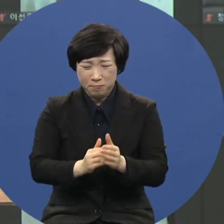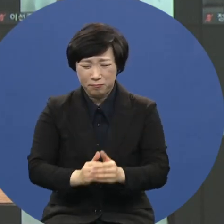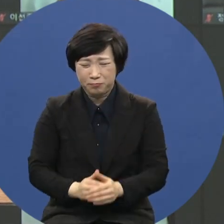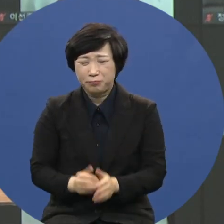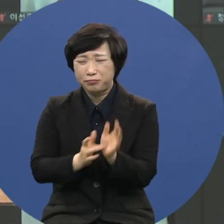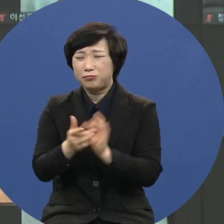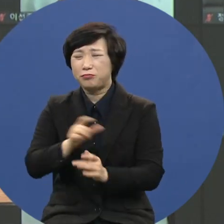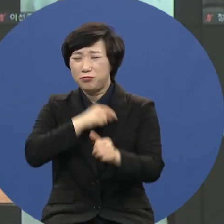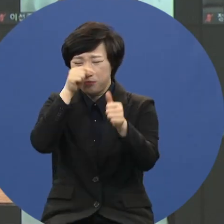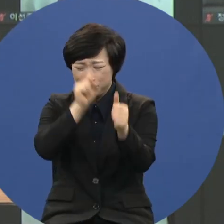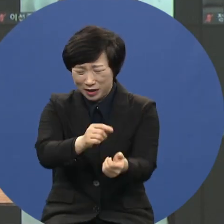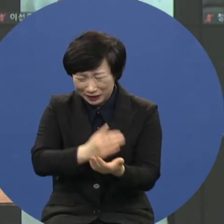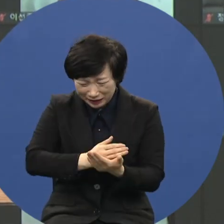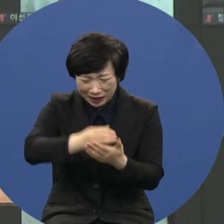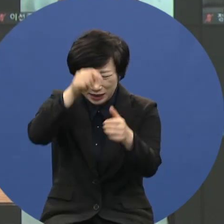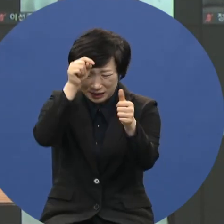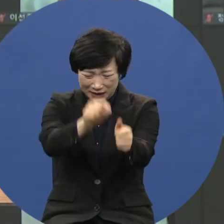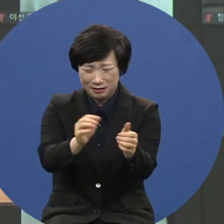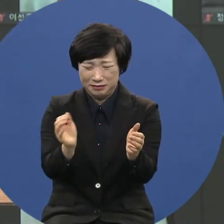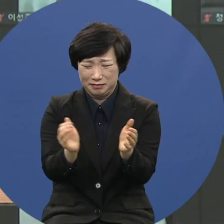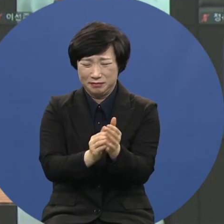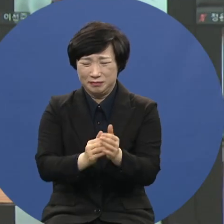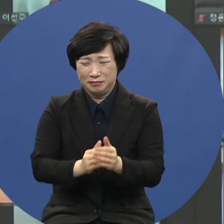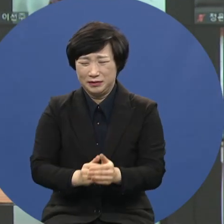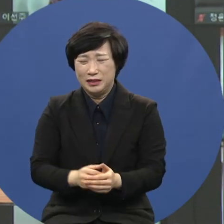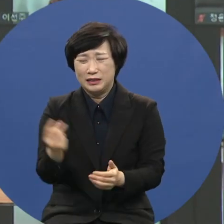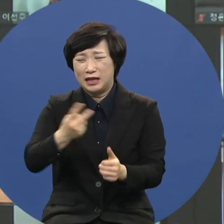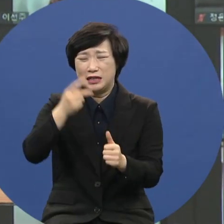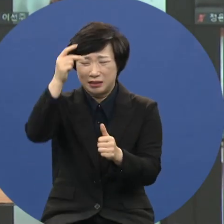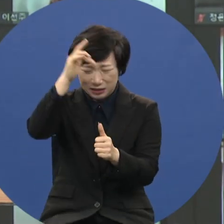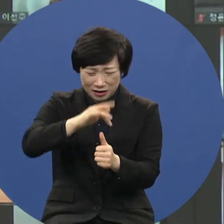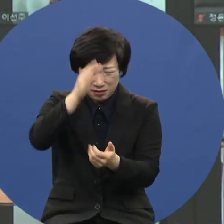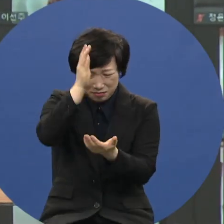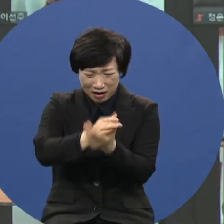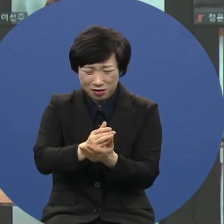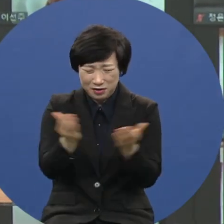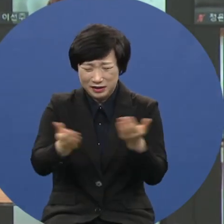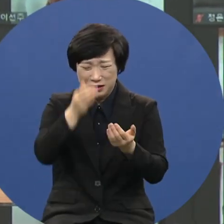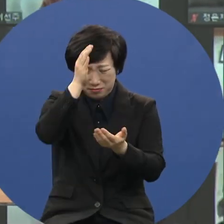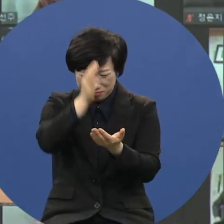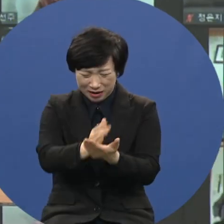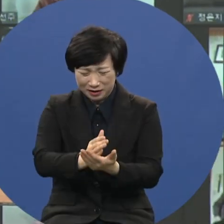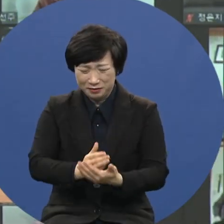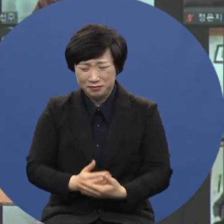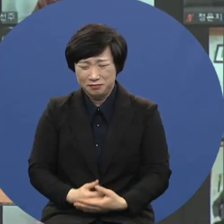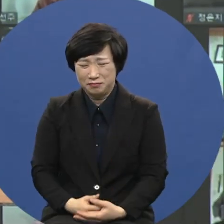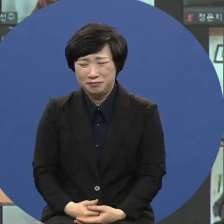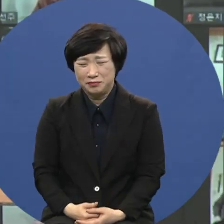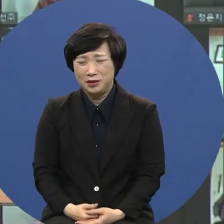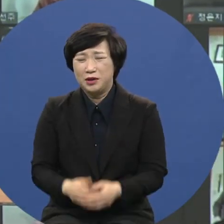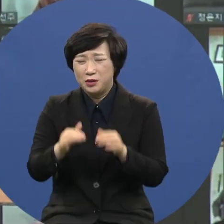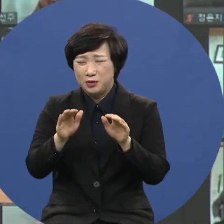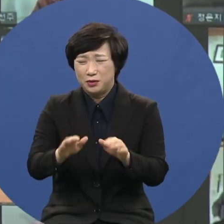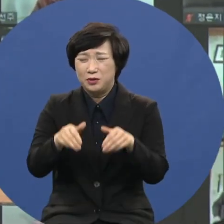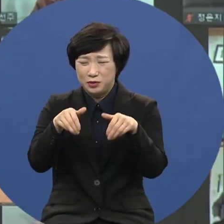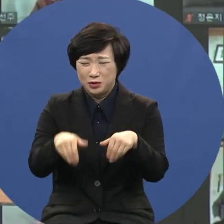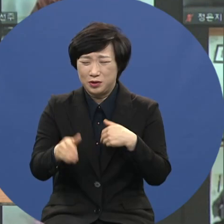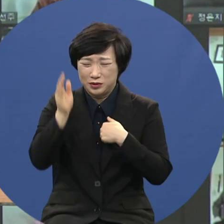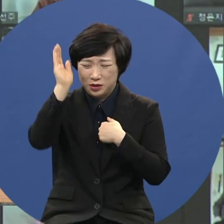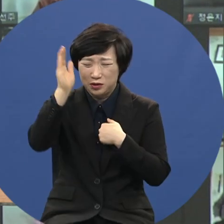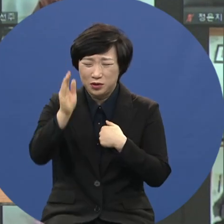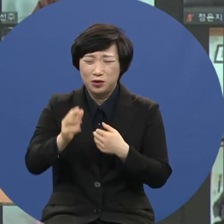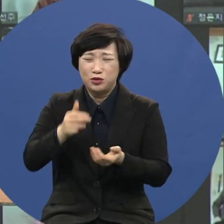떠나갈지어다. 예수 이름으로 떠나갈지어다. 다시는 역사하지 말라. 오늘 또 종을